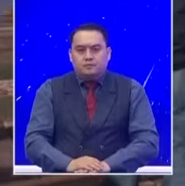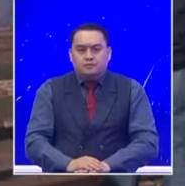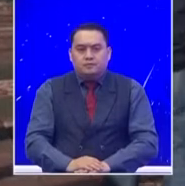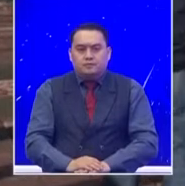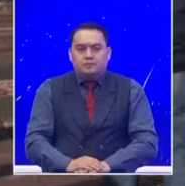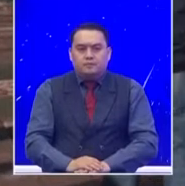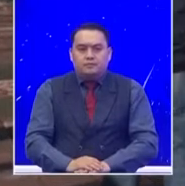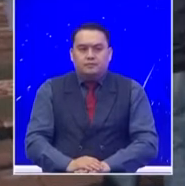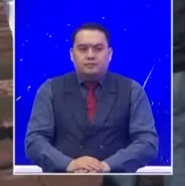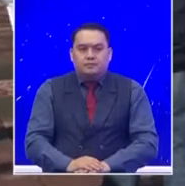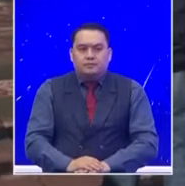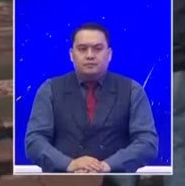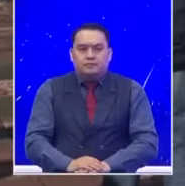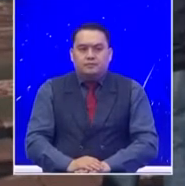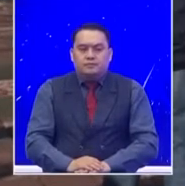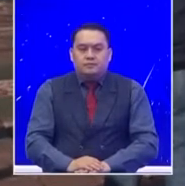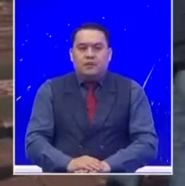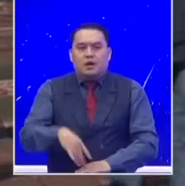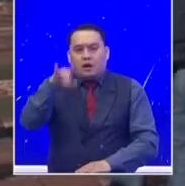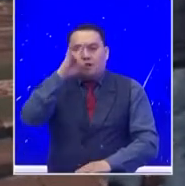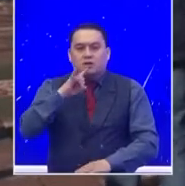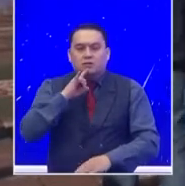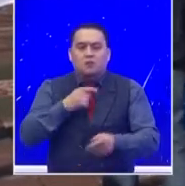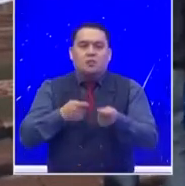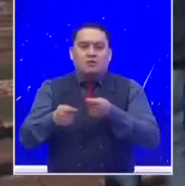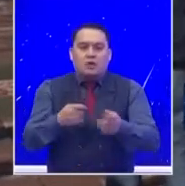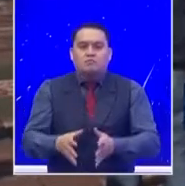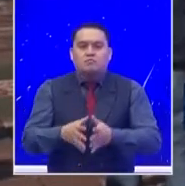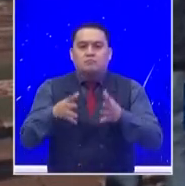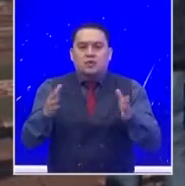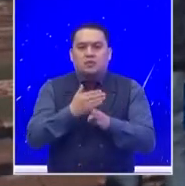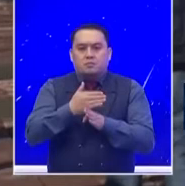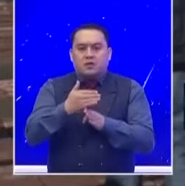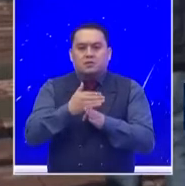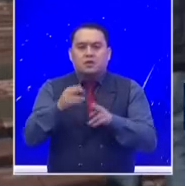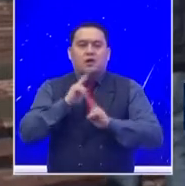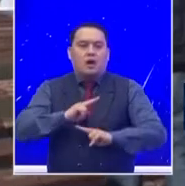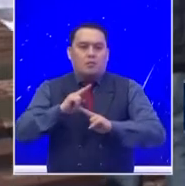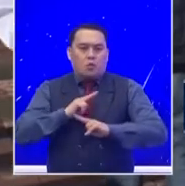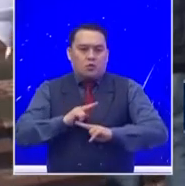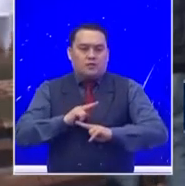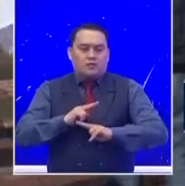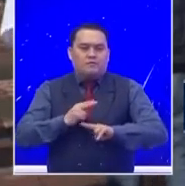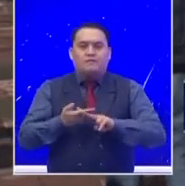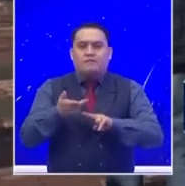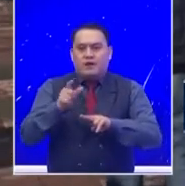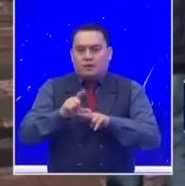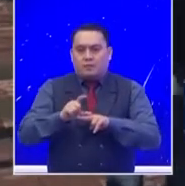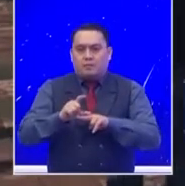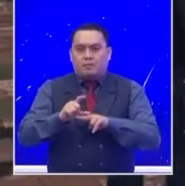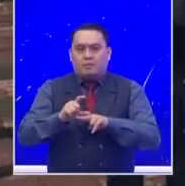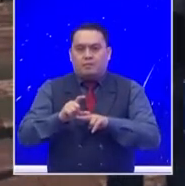Правлением Ассоциации корейцев Казахстана ведется большая планомерная работа. И вот в этом